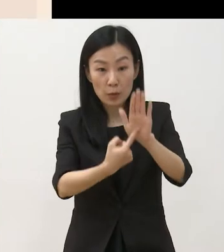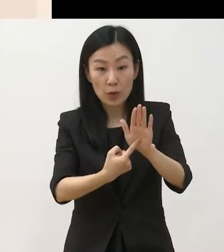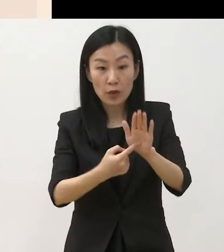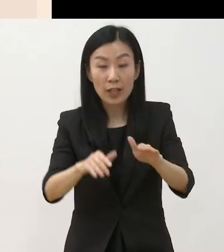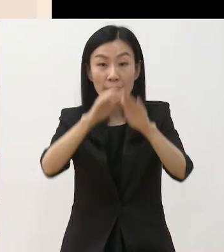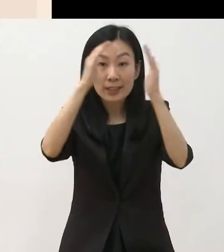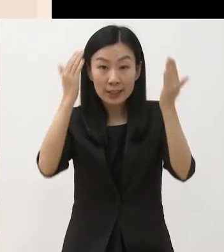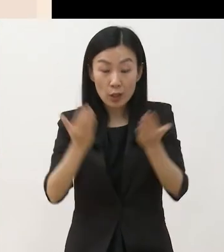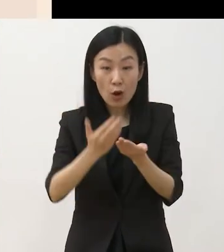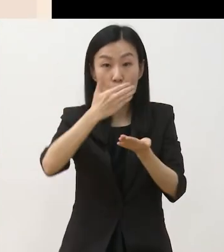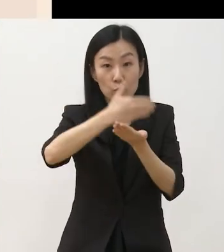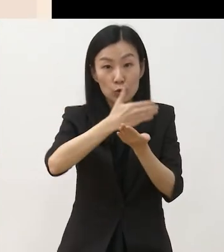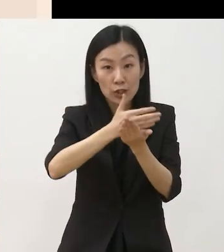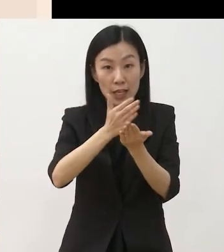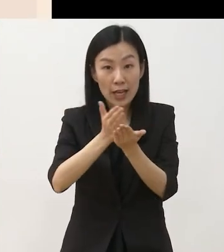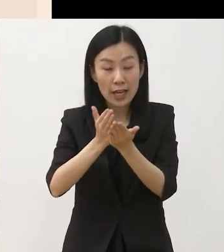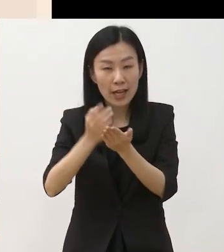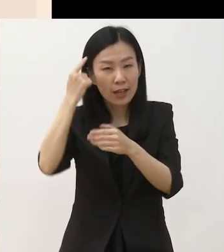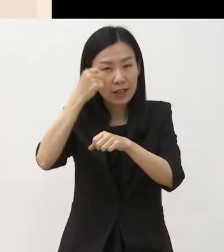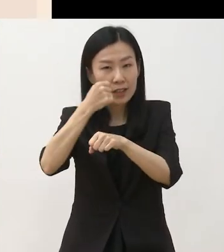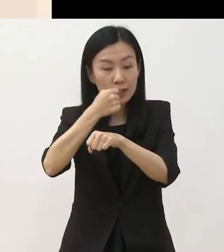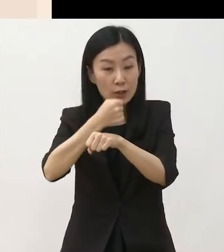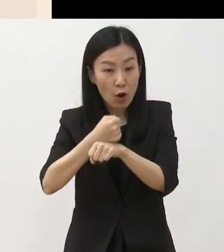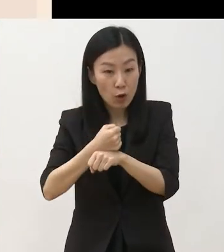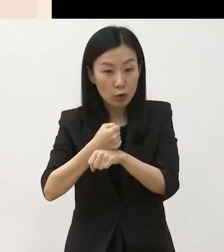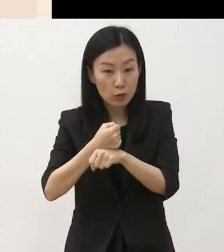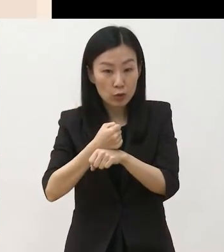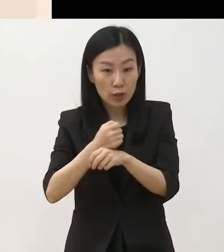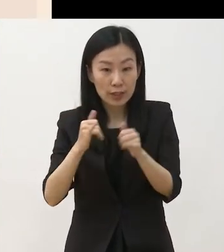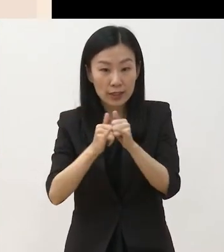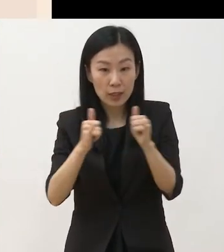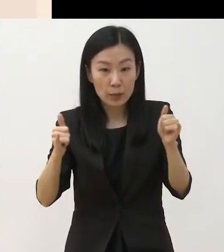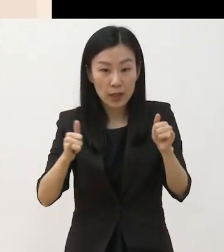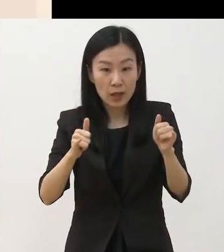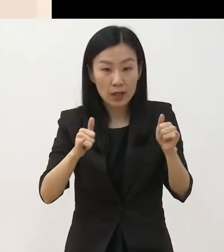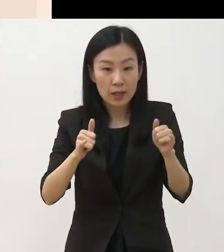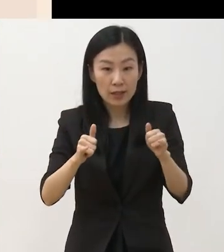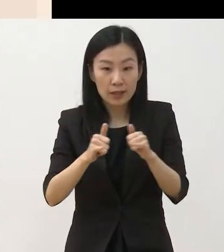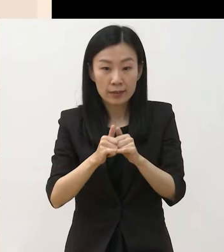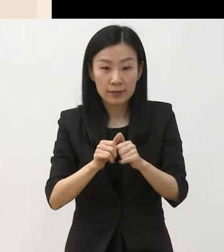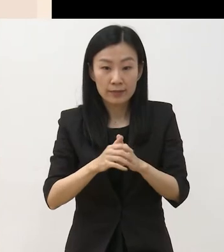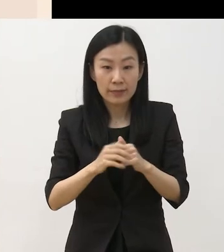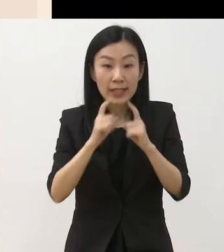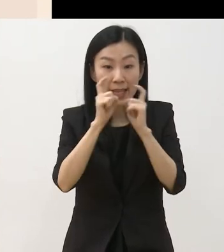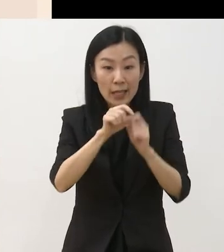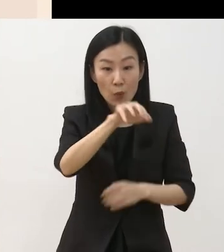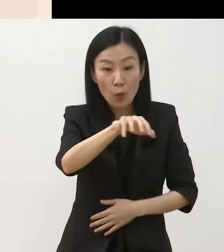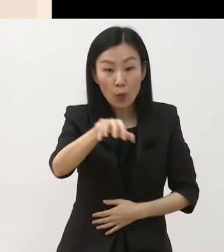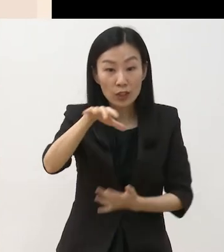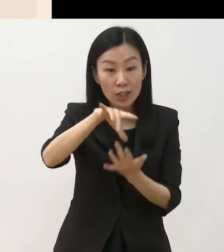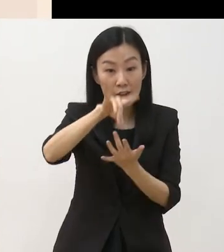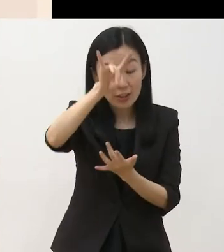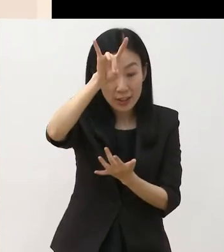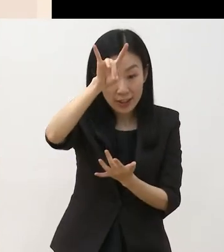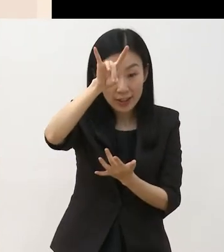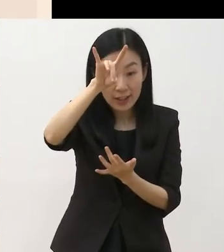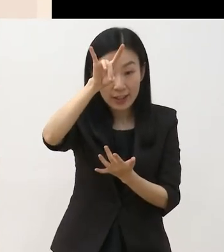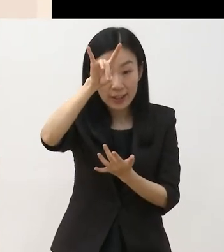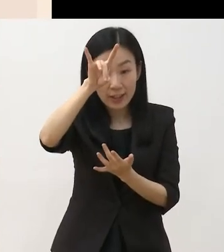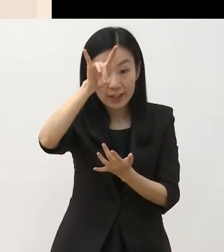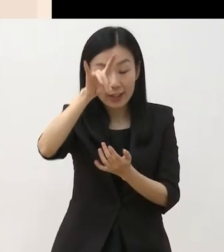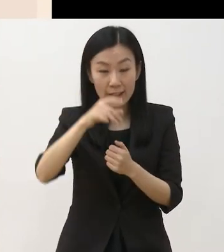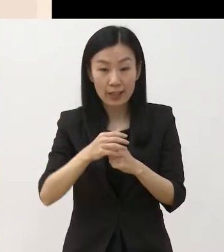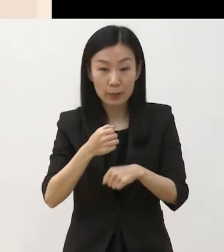전 분야의 연구생 분들이 개별 공간을 선택해서 임차하셔서 공연을 진행하셔야